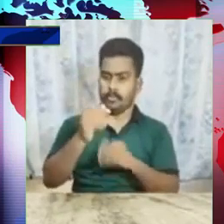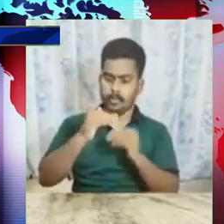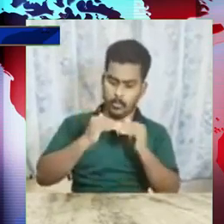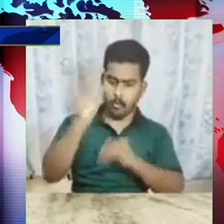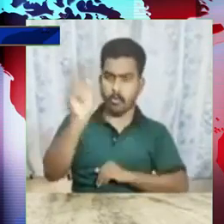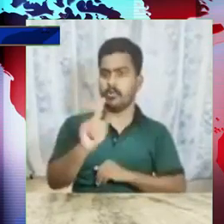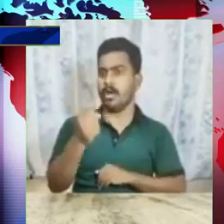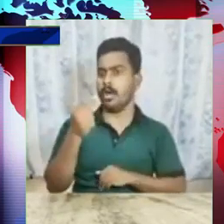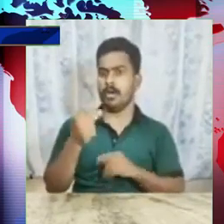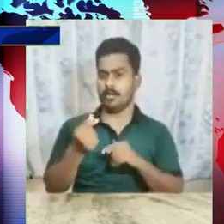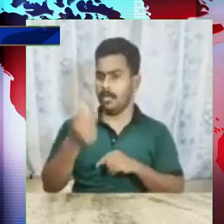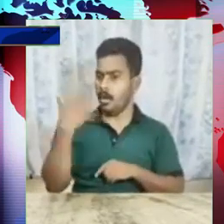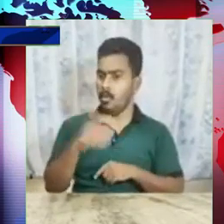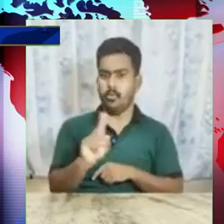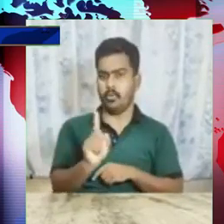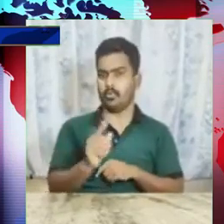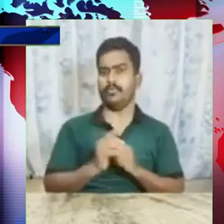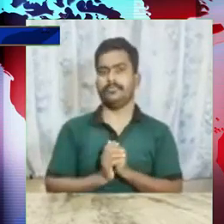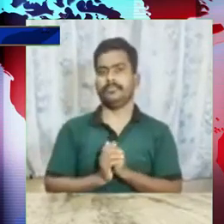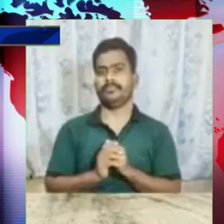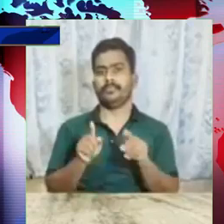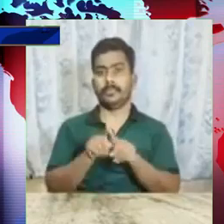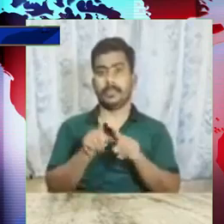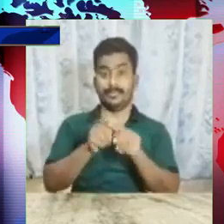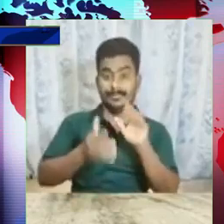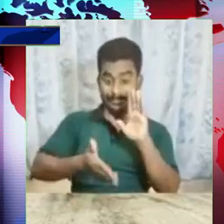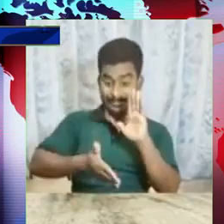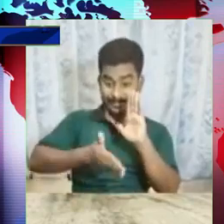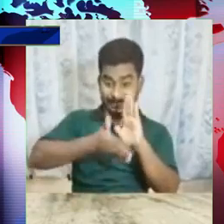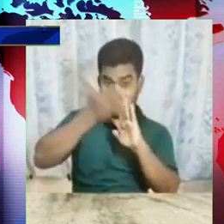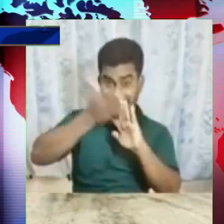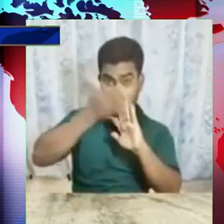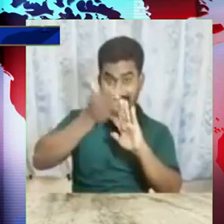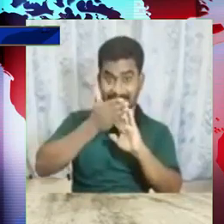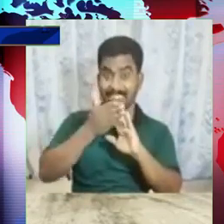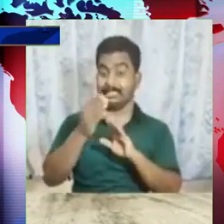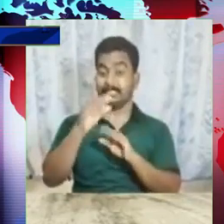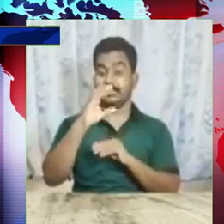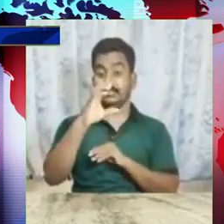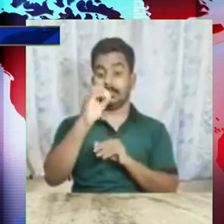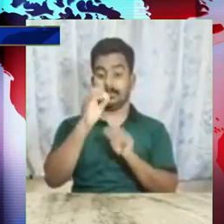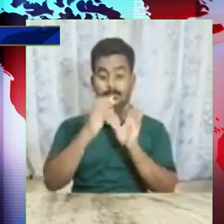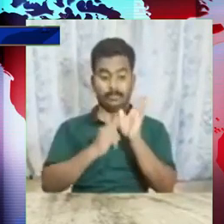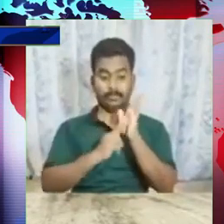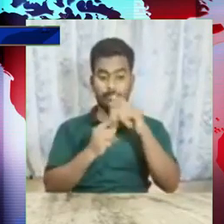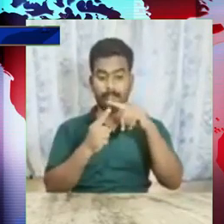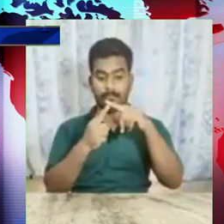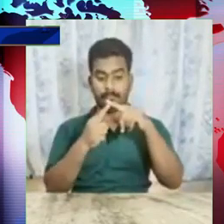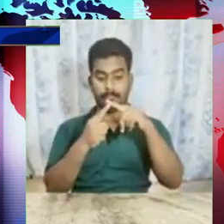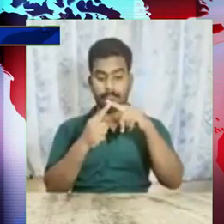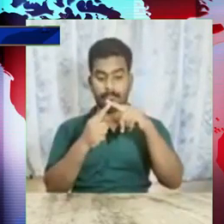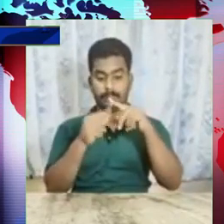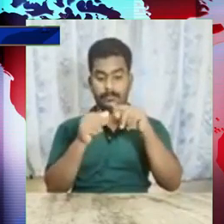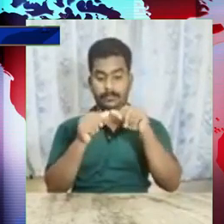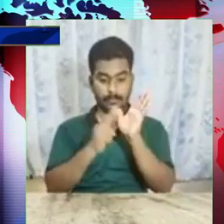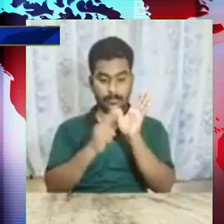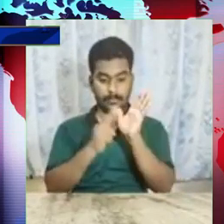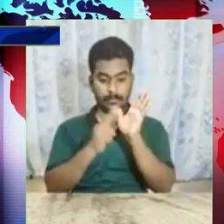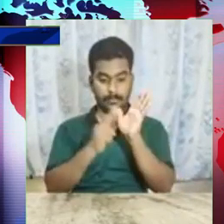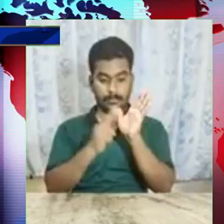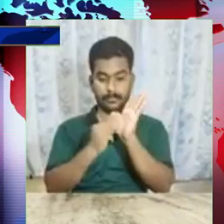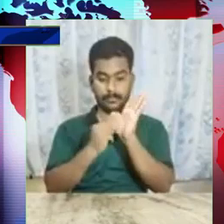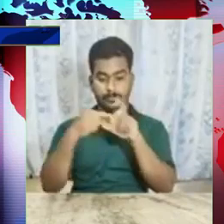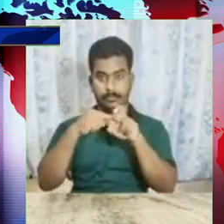നേരത്തെ തന്നെ അത് വ്യക്തമാക്കിയിട്ടുണ്ട്. താമസിക്കുന്ന പോലീസ് സ്റ്റേഷൻ അതിർത്തി എവിടെയാണോ ആ പോലീസ് സ്റ്റേഷനിൽ അപേക്ഷ